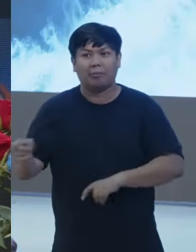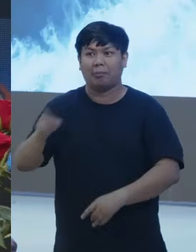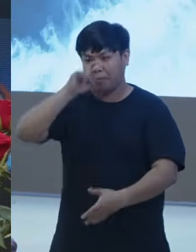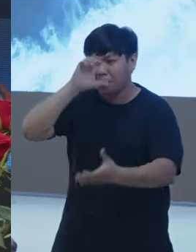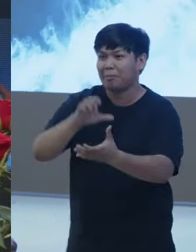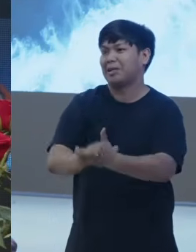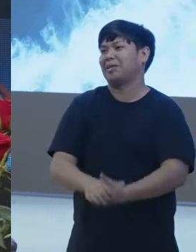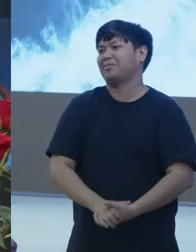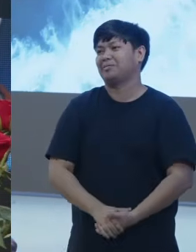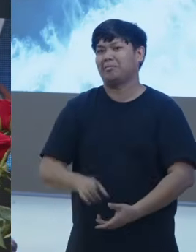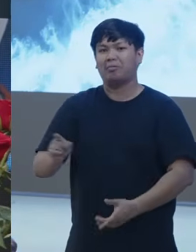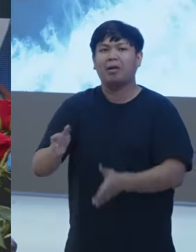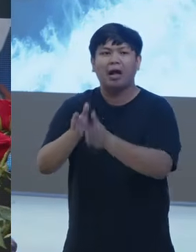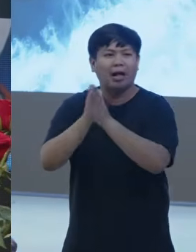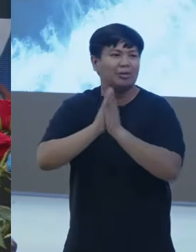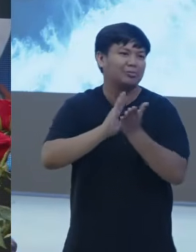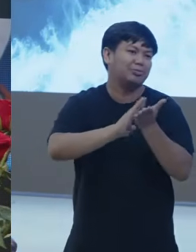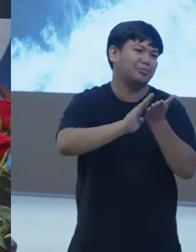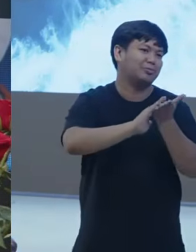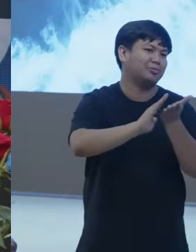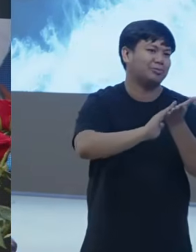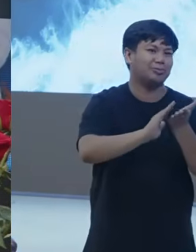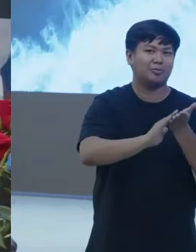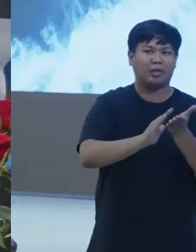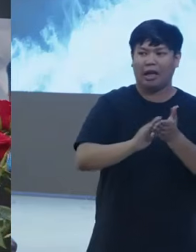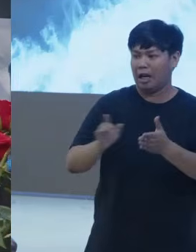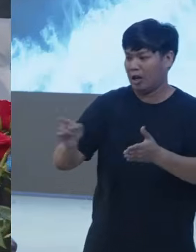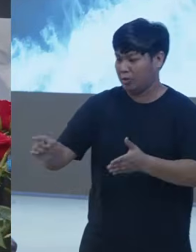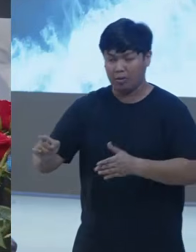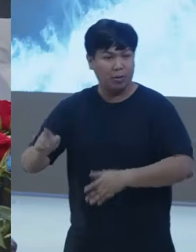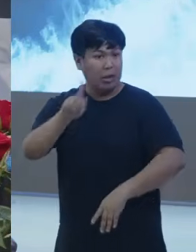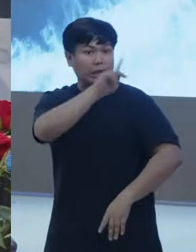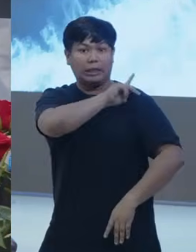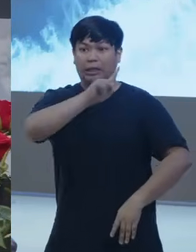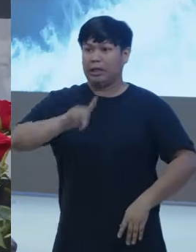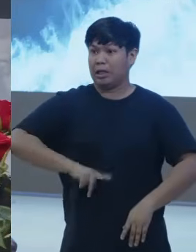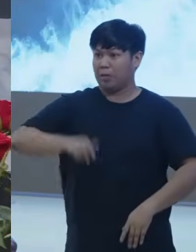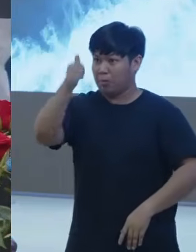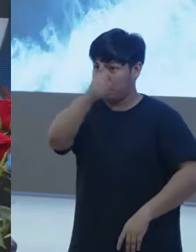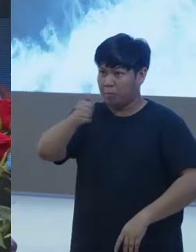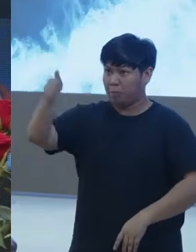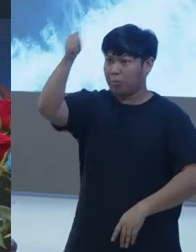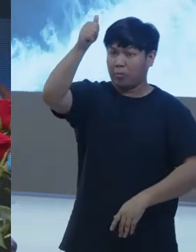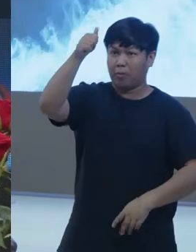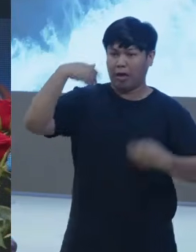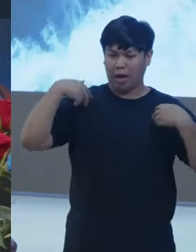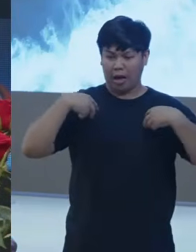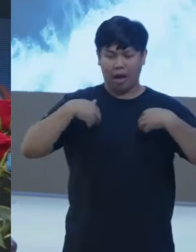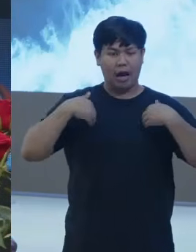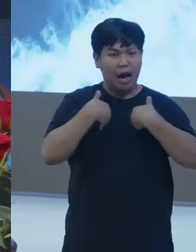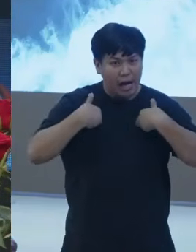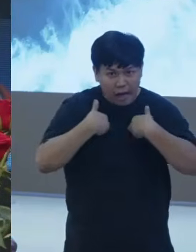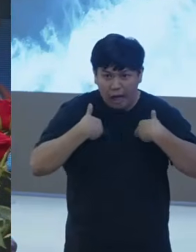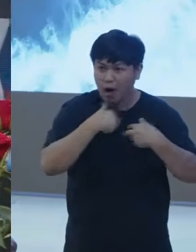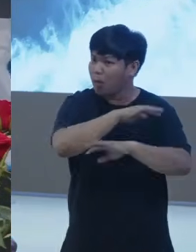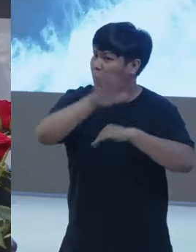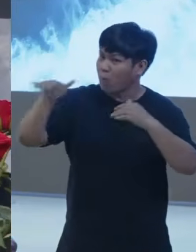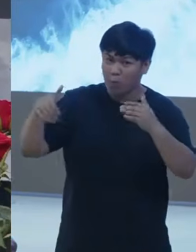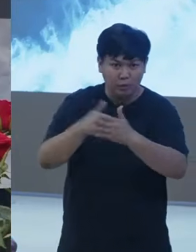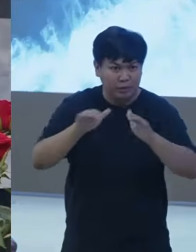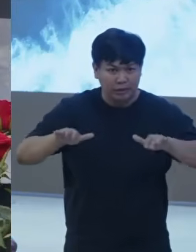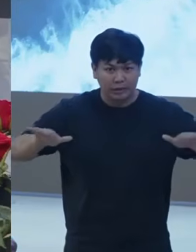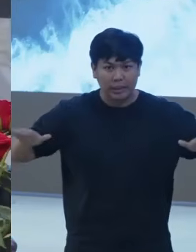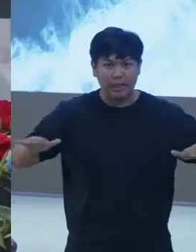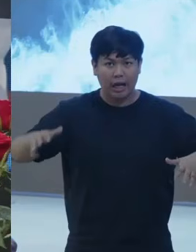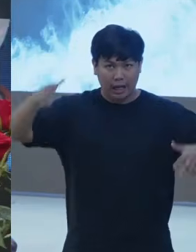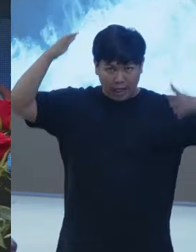They called for a fast and put on sackcloth from the greatest of them to the least of them. Buong bayan. At